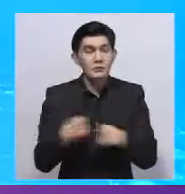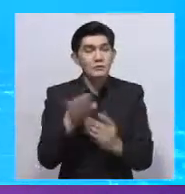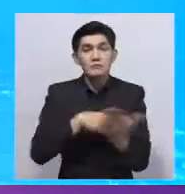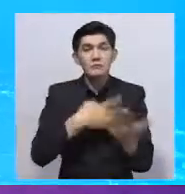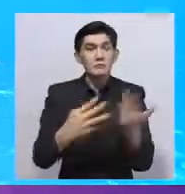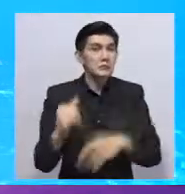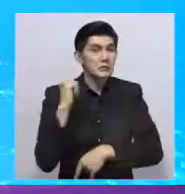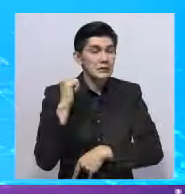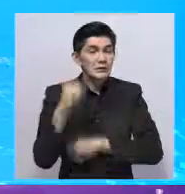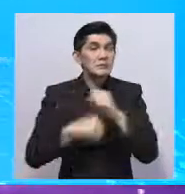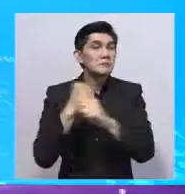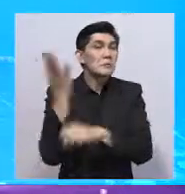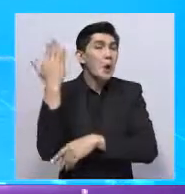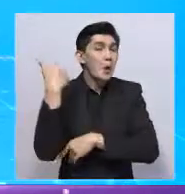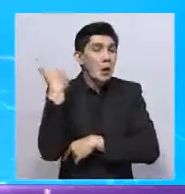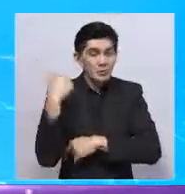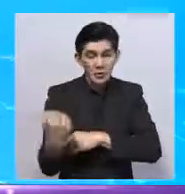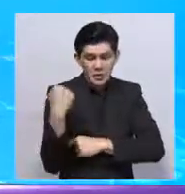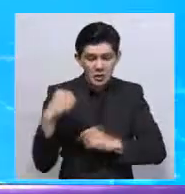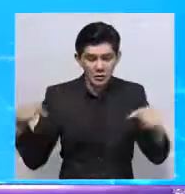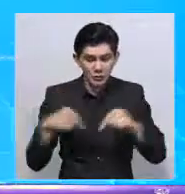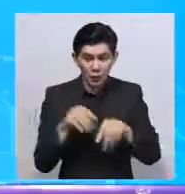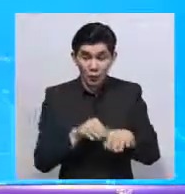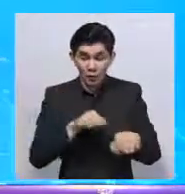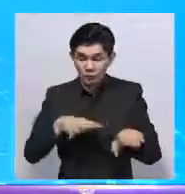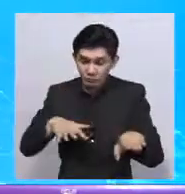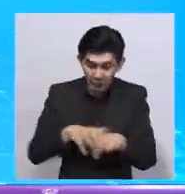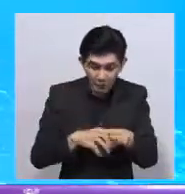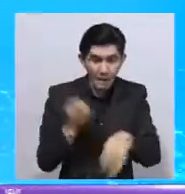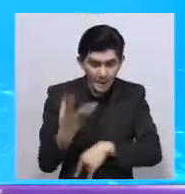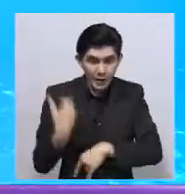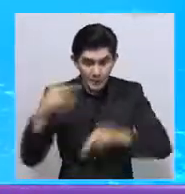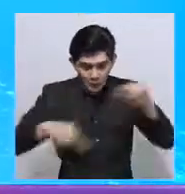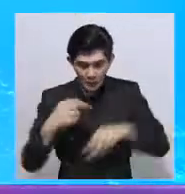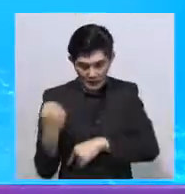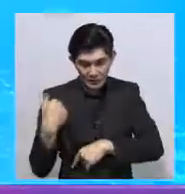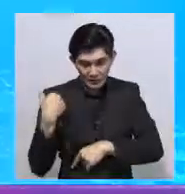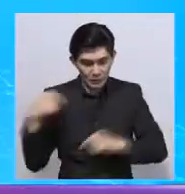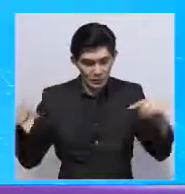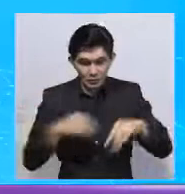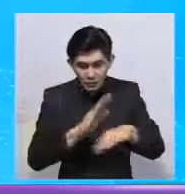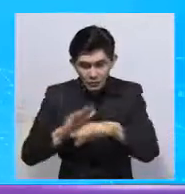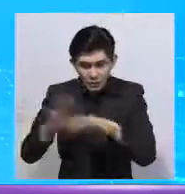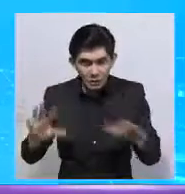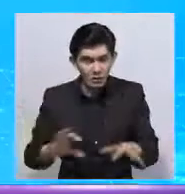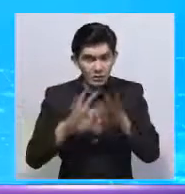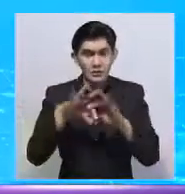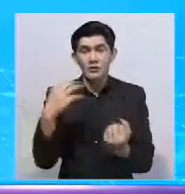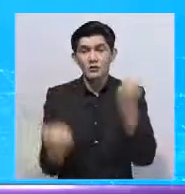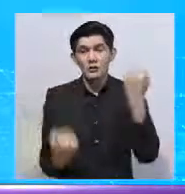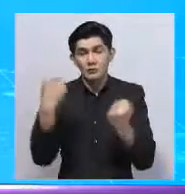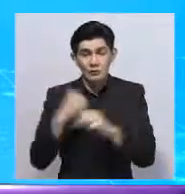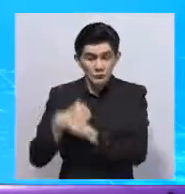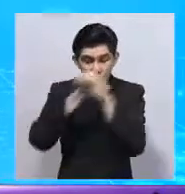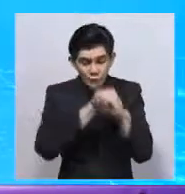ที่ผ่านมาแล้วก็จะเพิ่มความเข้มงวดในพื้นที่ที่มีสถิติอุบัติเหตุทางถนนสูงเน้นเรื่องของการรณรงค์การขับขี่ปลอด